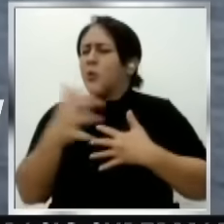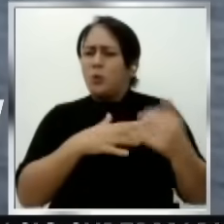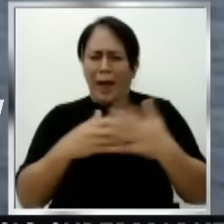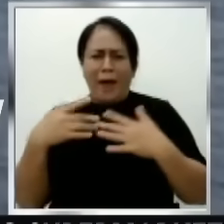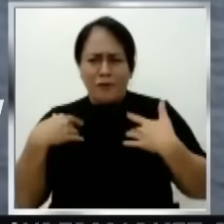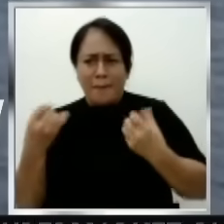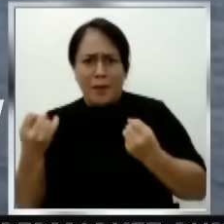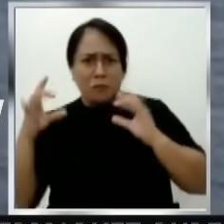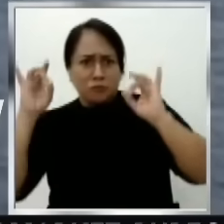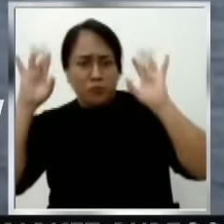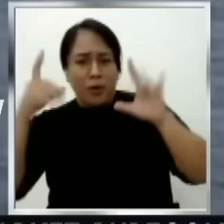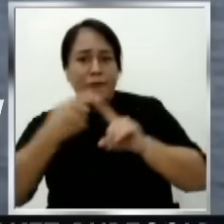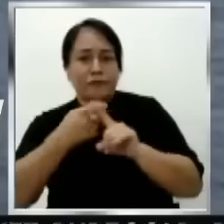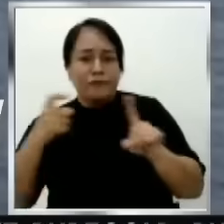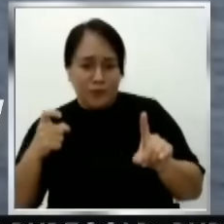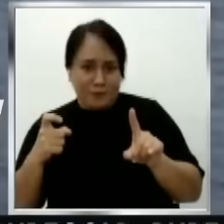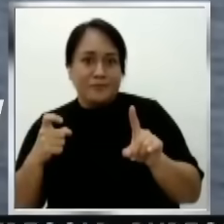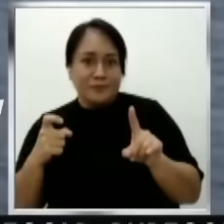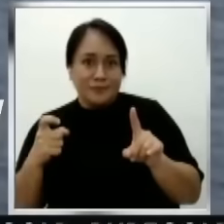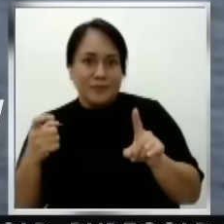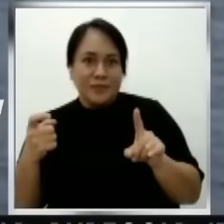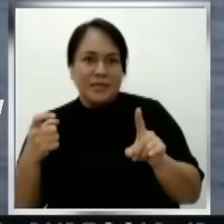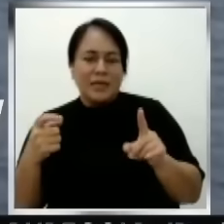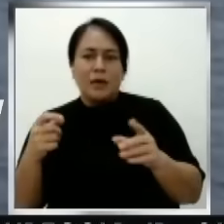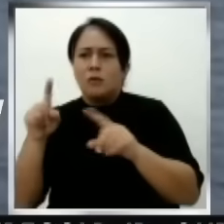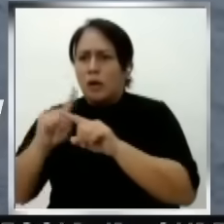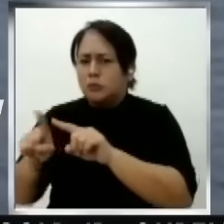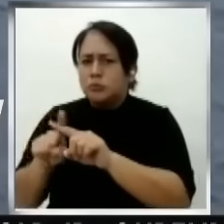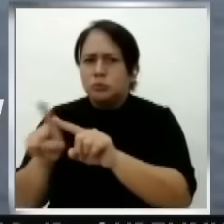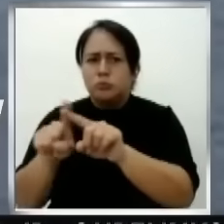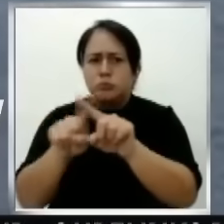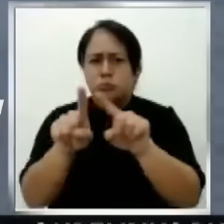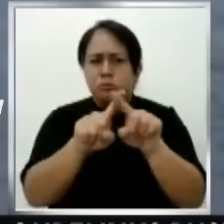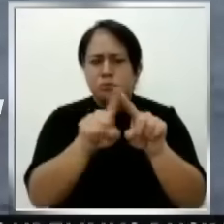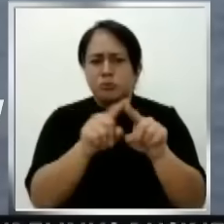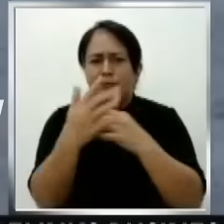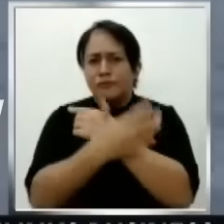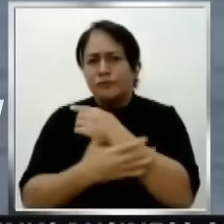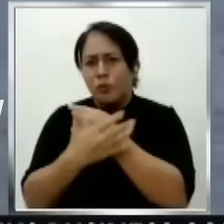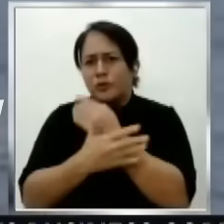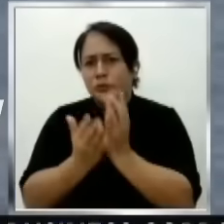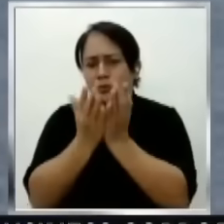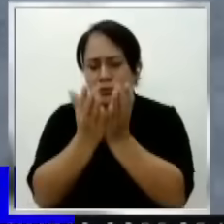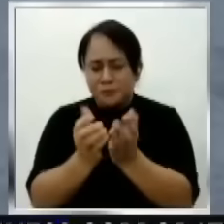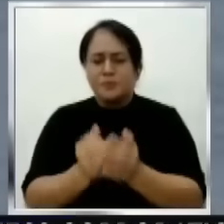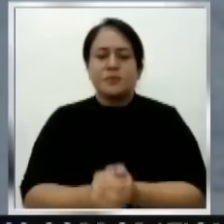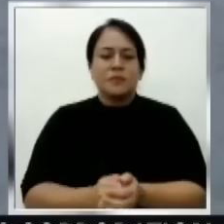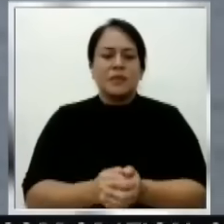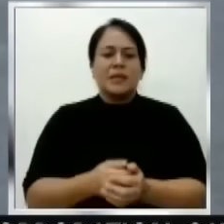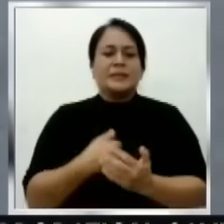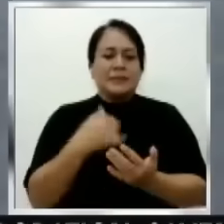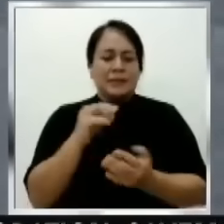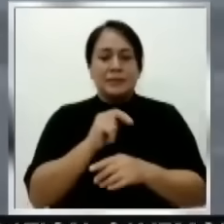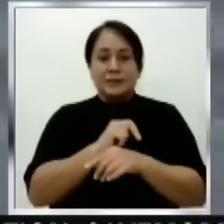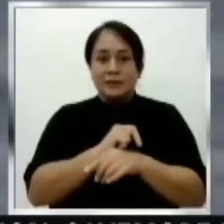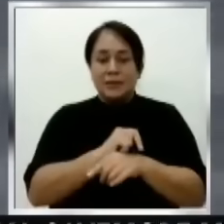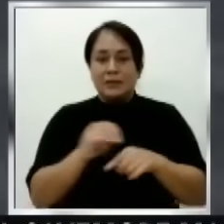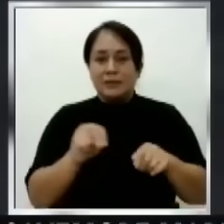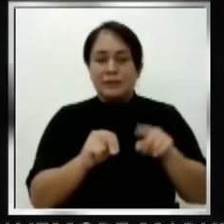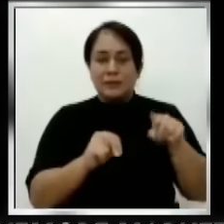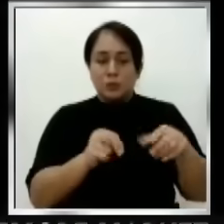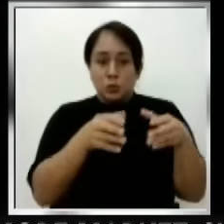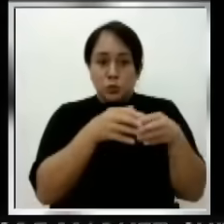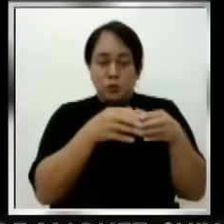from several foreign ships. Naglabas din ng pahayag ang National Task Force for the West Philippine